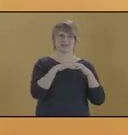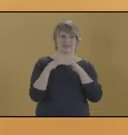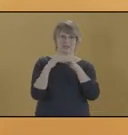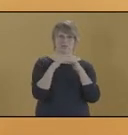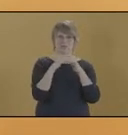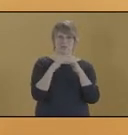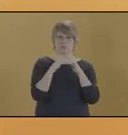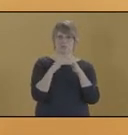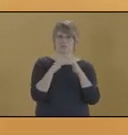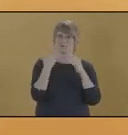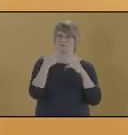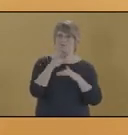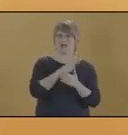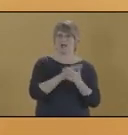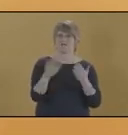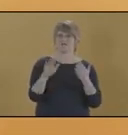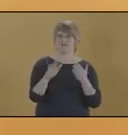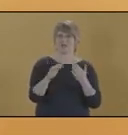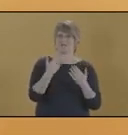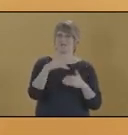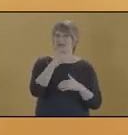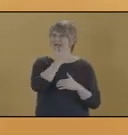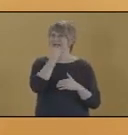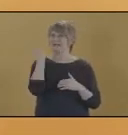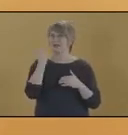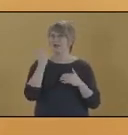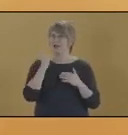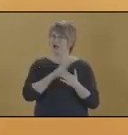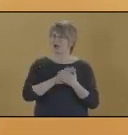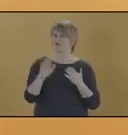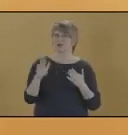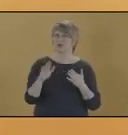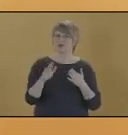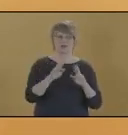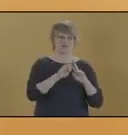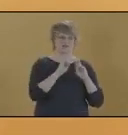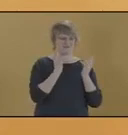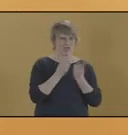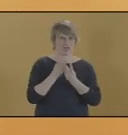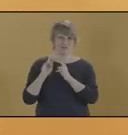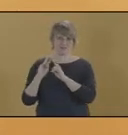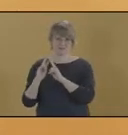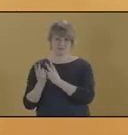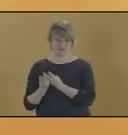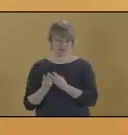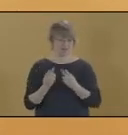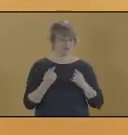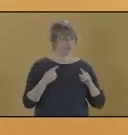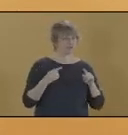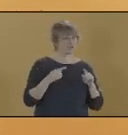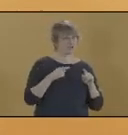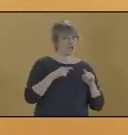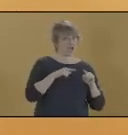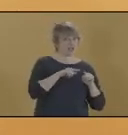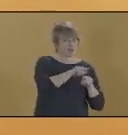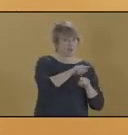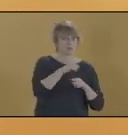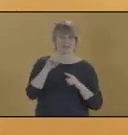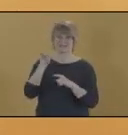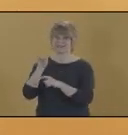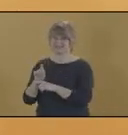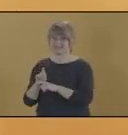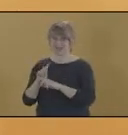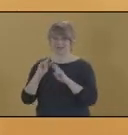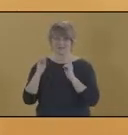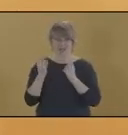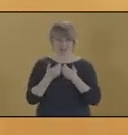radikalisieren. Für Jugendliche gibt es auch keine zwei Welten mehr. Es gibt keine analoge und digitale Welt, das ist eins.